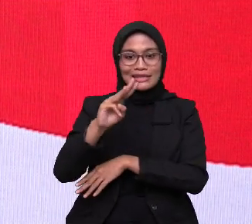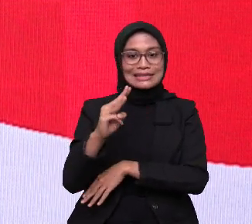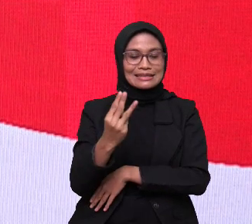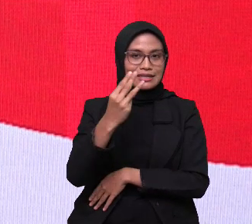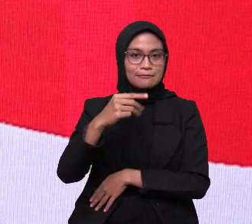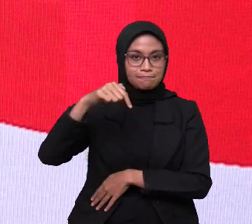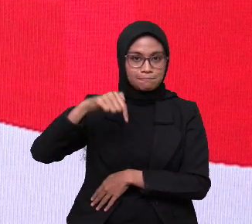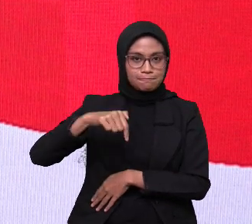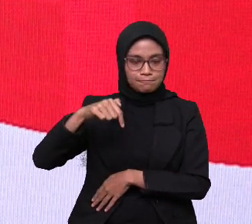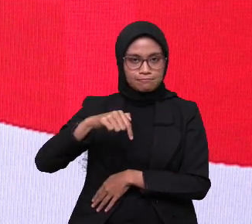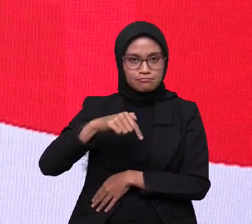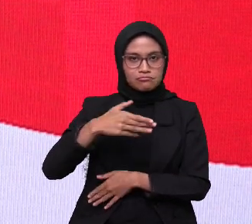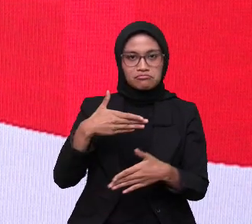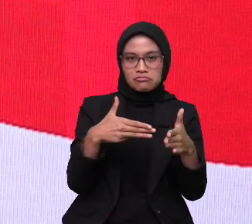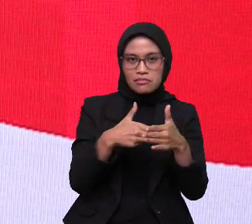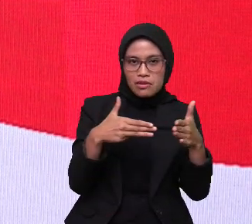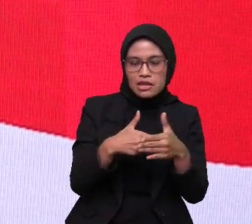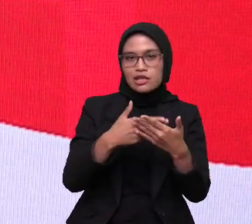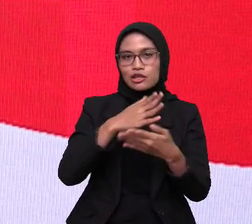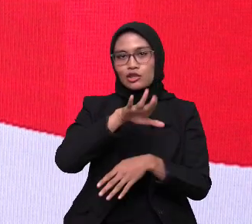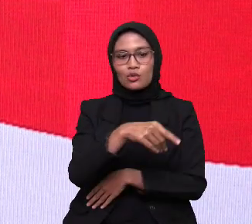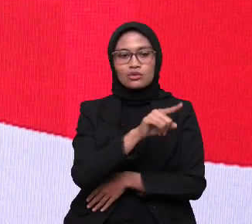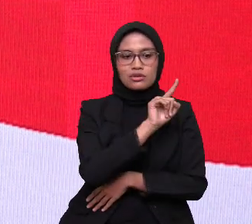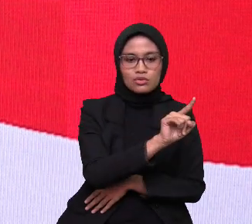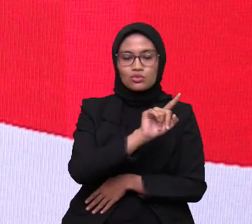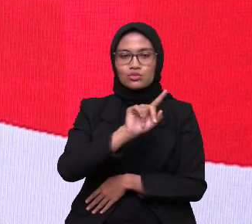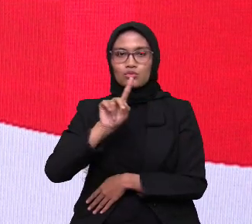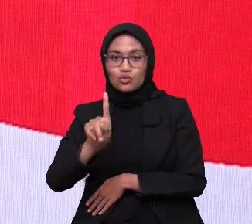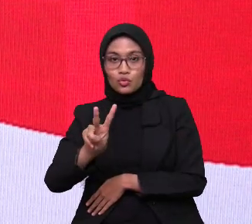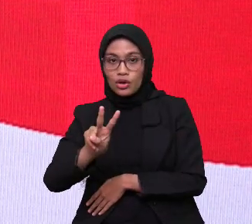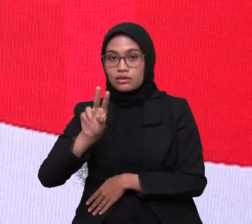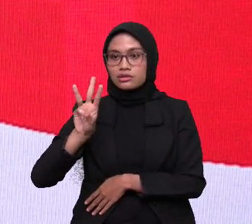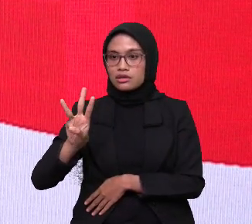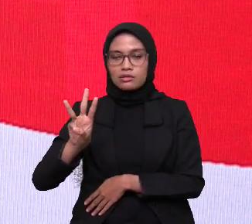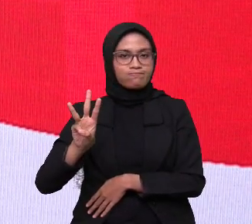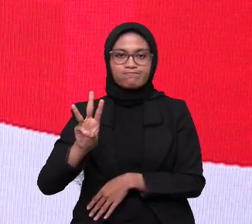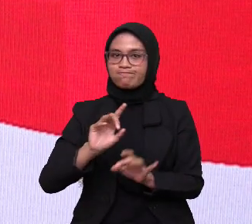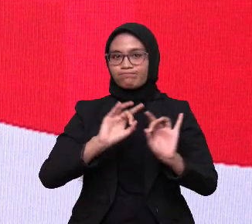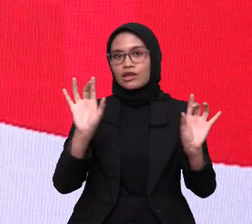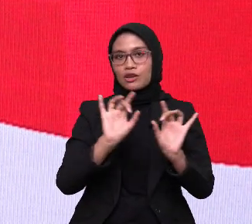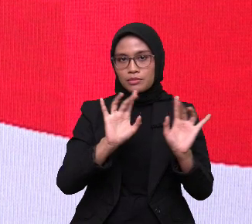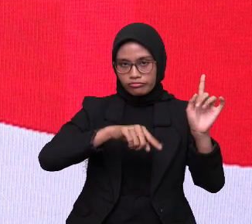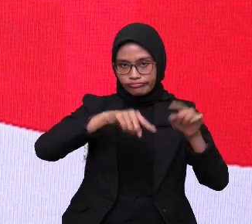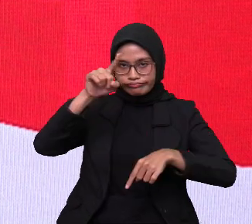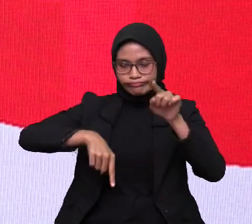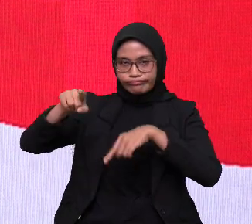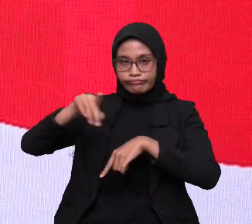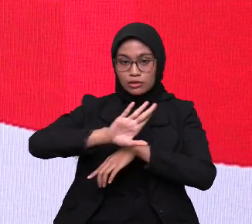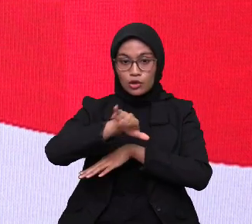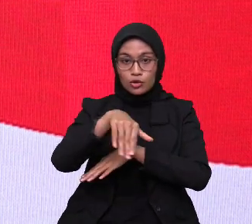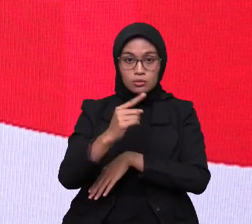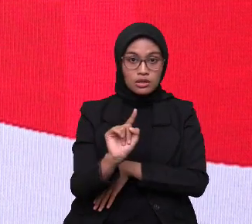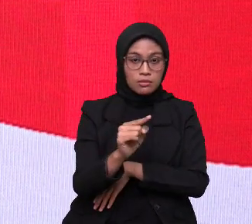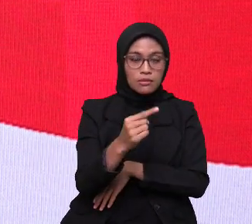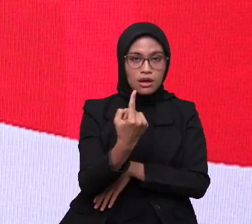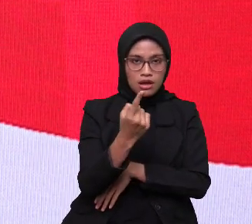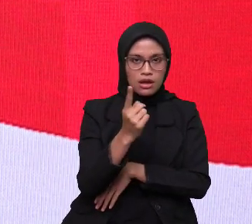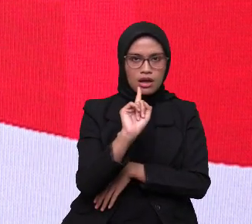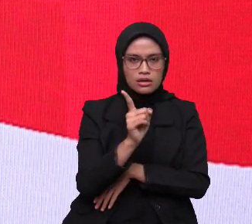dihadapi di tahun pertama kedua dan ketiga tentunya berbeda-beda tahun pertama kita lewati tanpa